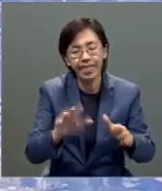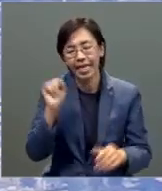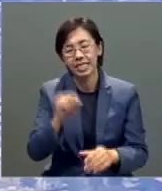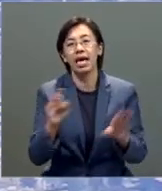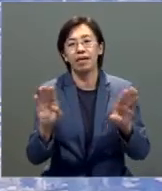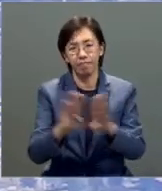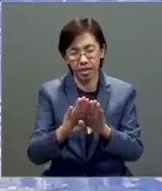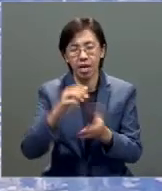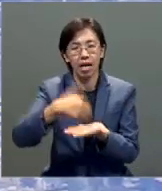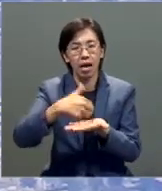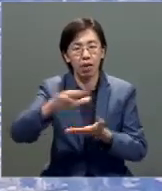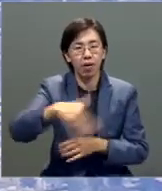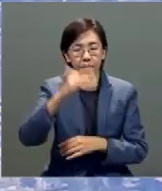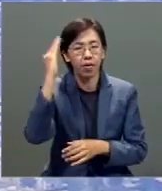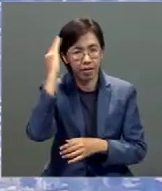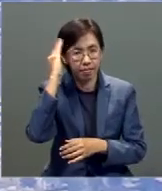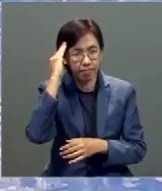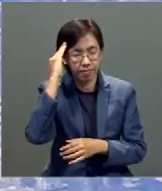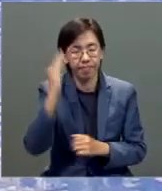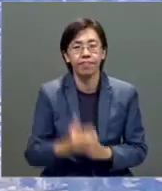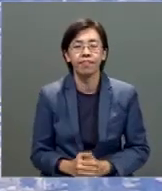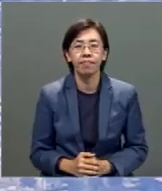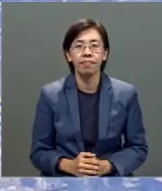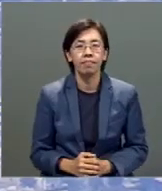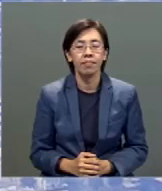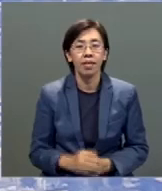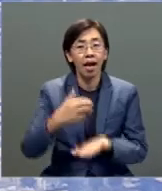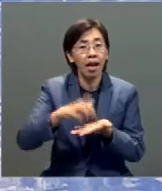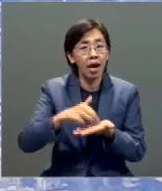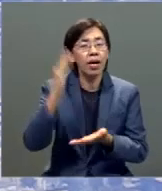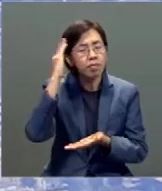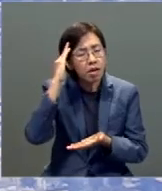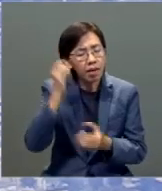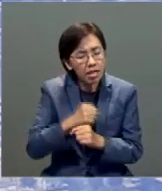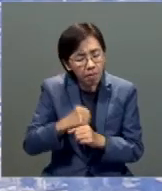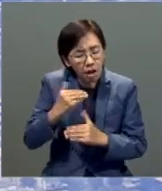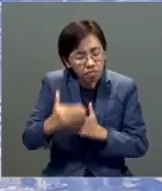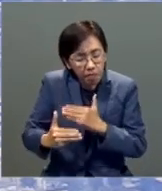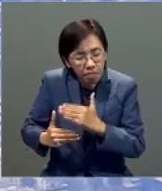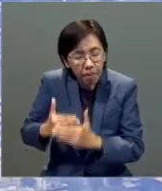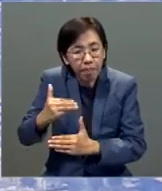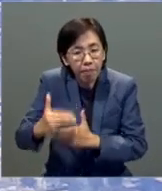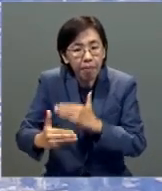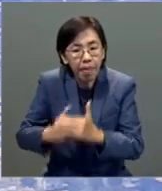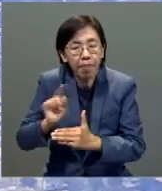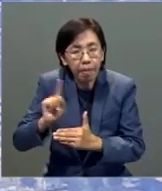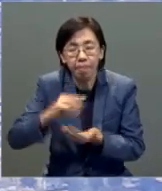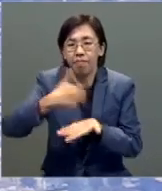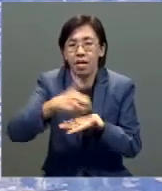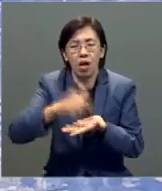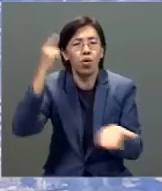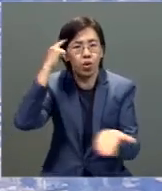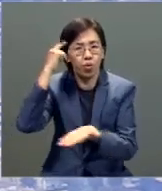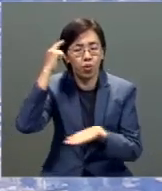พี่น้องประชาชนได้รับทราบนะครับแล้วก็ได้เห็นความคืบหน้าในเรื่องต่างๆเหล่านี้ร่วมกันนะครับแล้วเราก็จะ